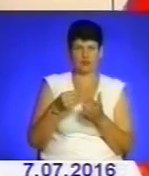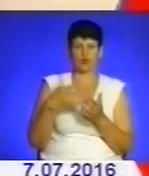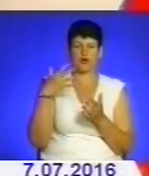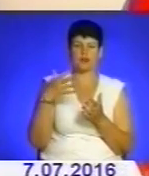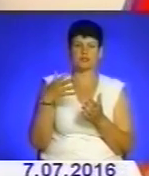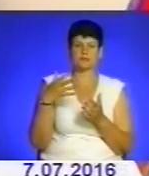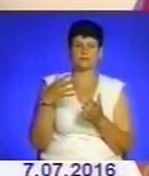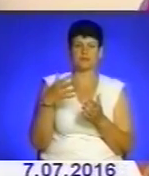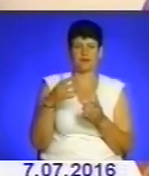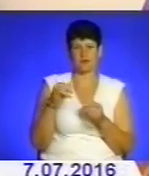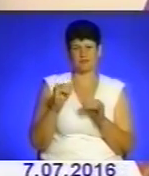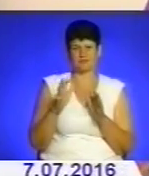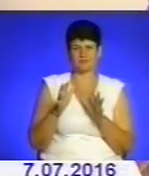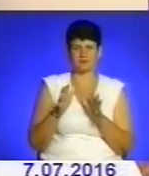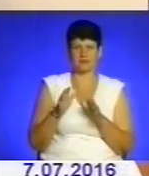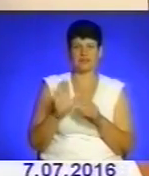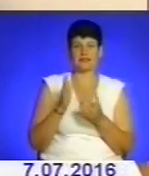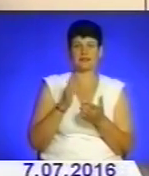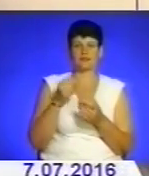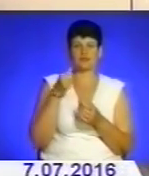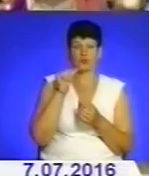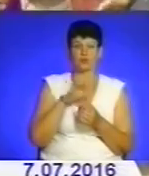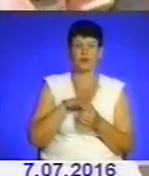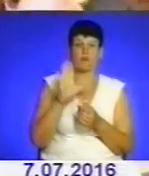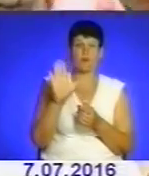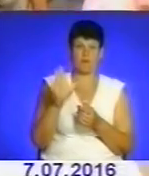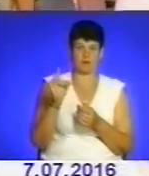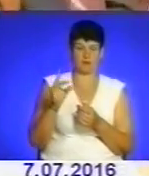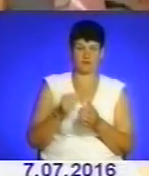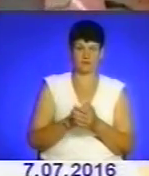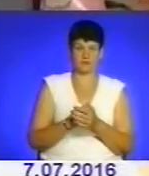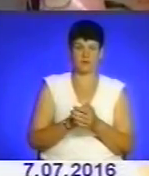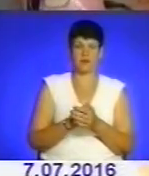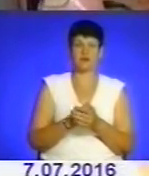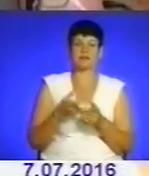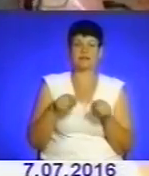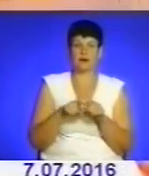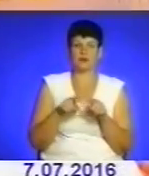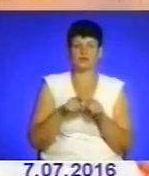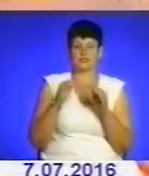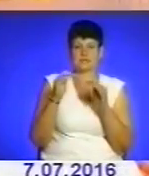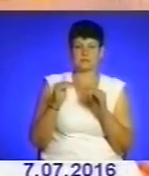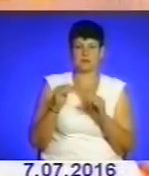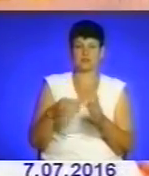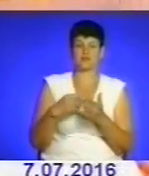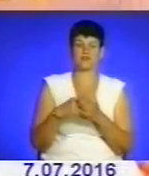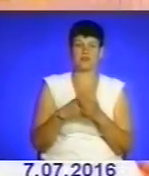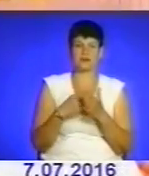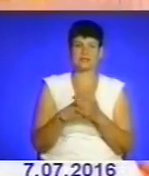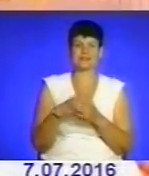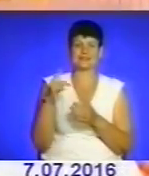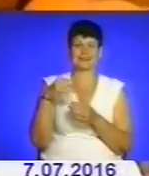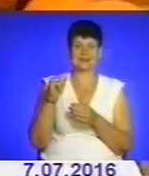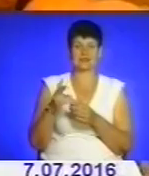як така погана, навіть по 5 гривень вчора була абрикоска. Продавці прогнозують і подальший спад вартості на кавуни, дині, помідори та